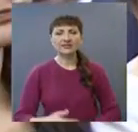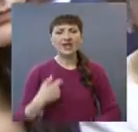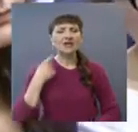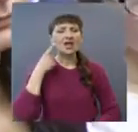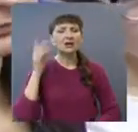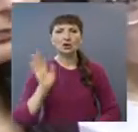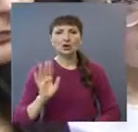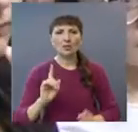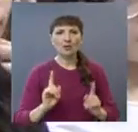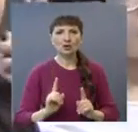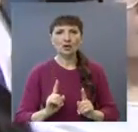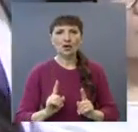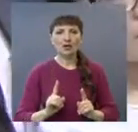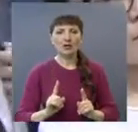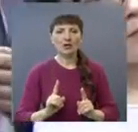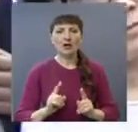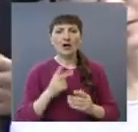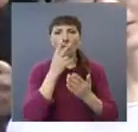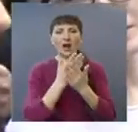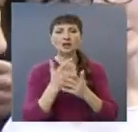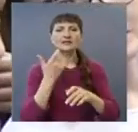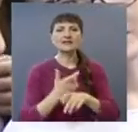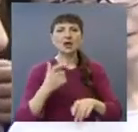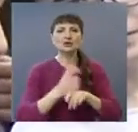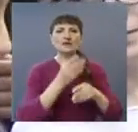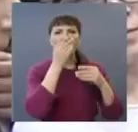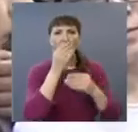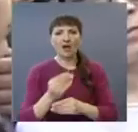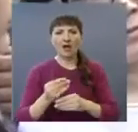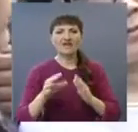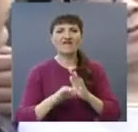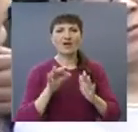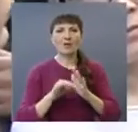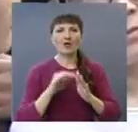что окажет значительное влияние непосредственно выборы